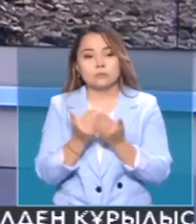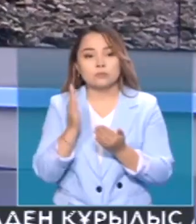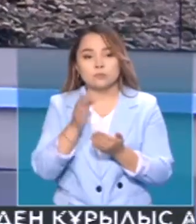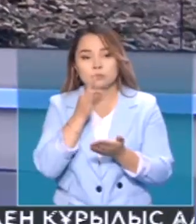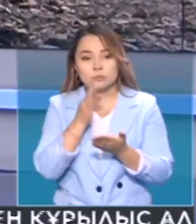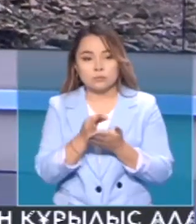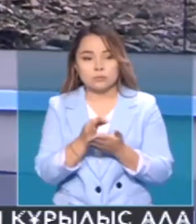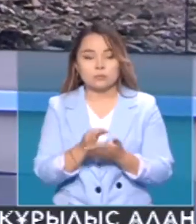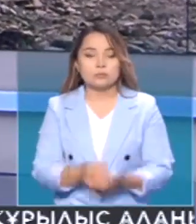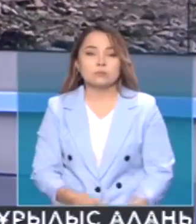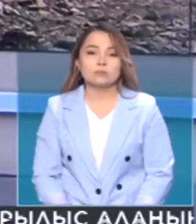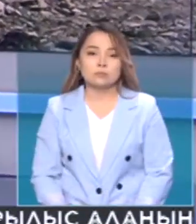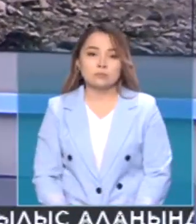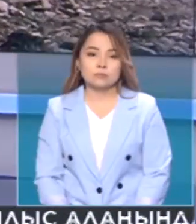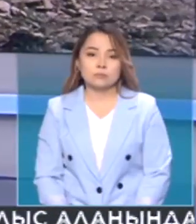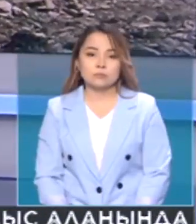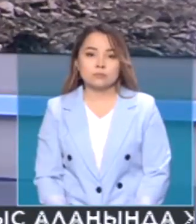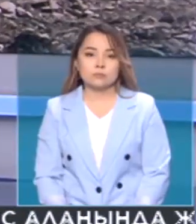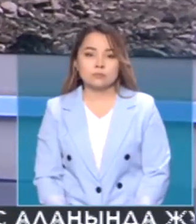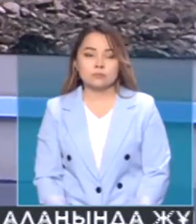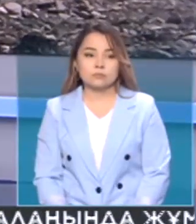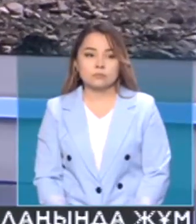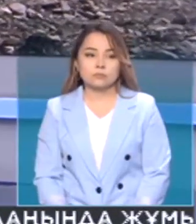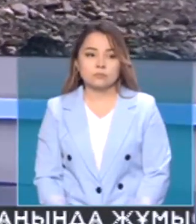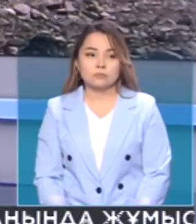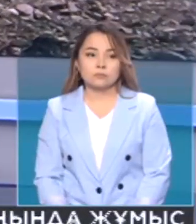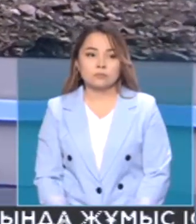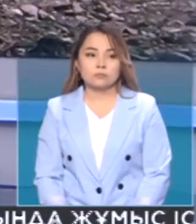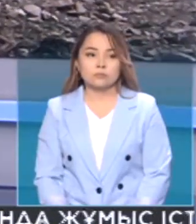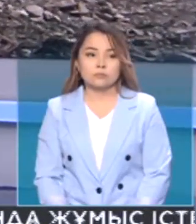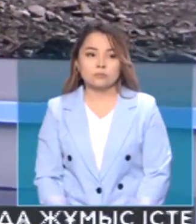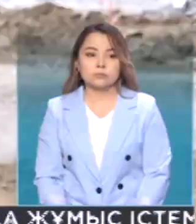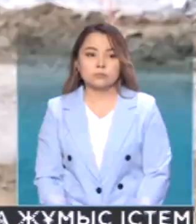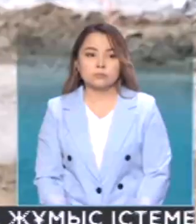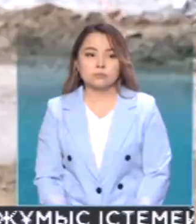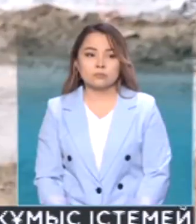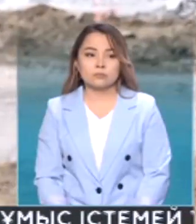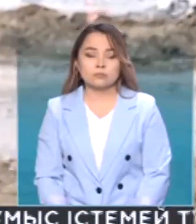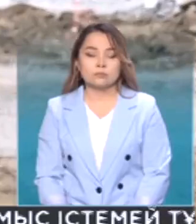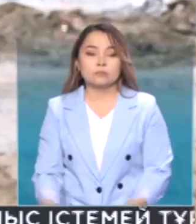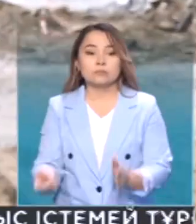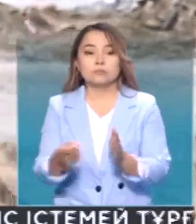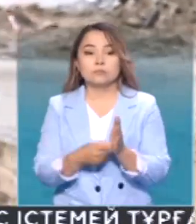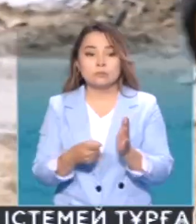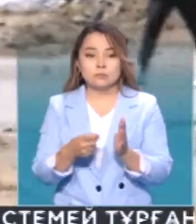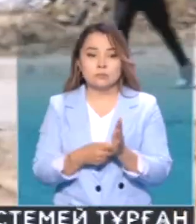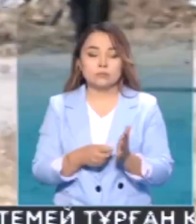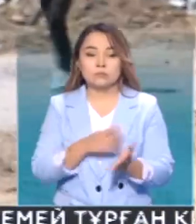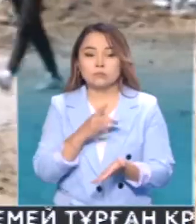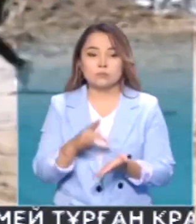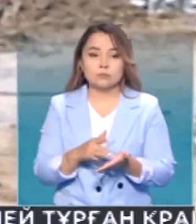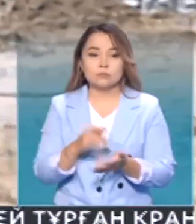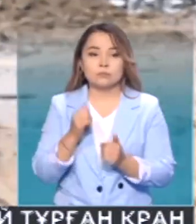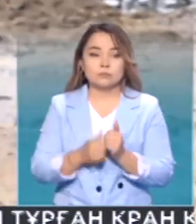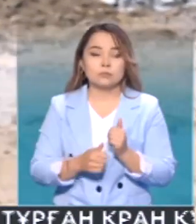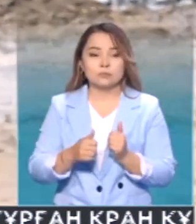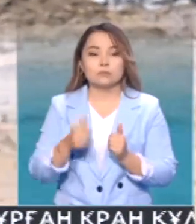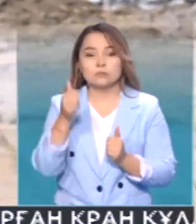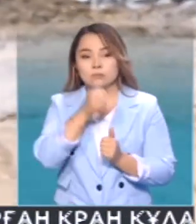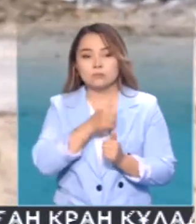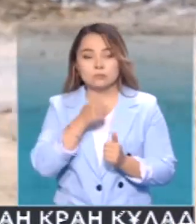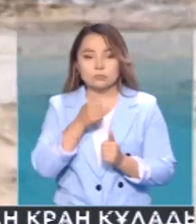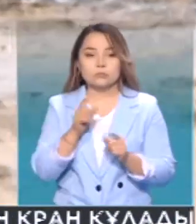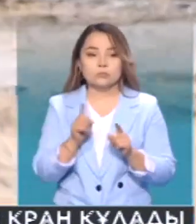Тілшіміз Руслан Нұрланұлы Кеншілер шаһарынан айтсын. Биыл Қарағандыда жол жөндеу жұмыстары жылдағыдан кеш басталды.